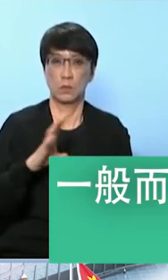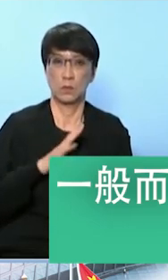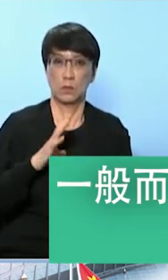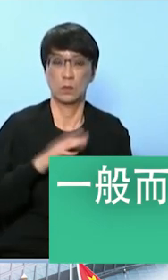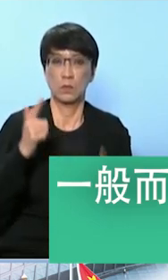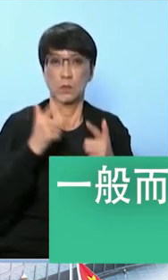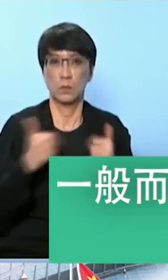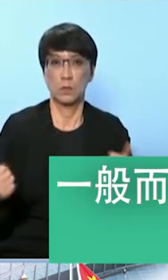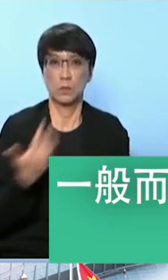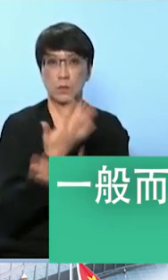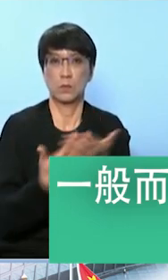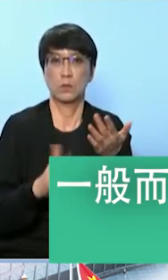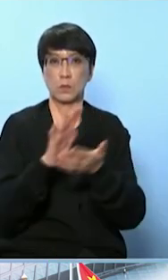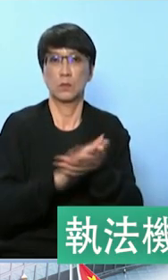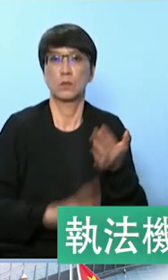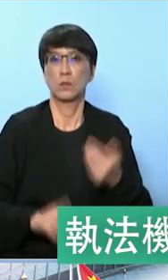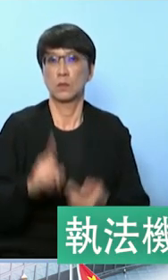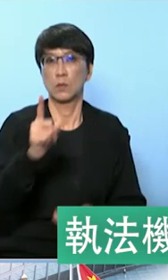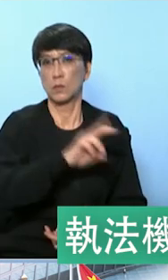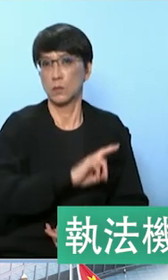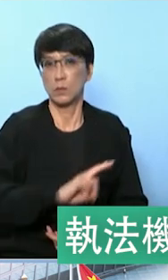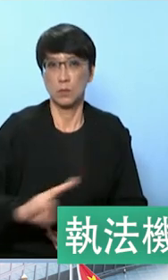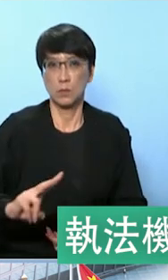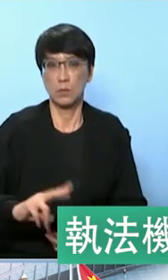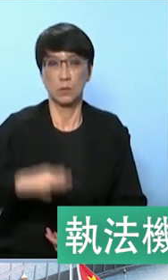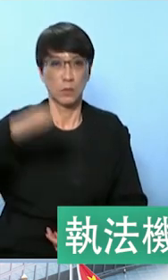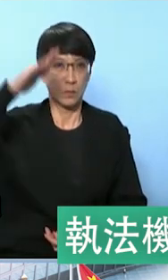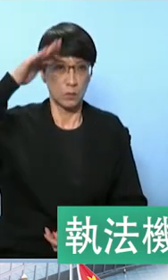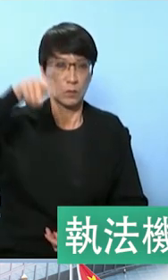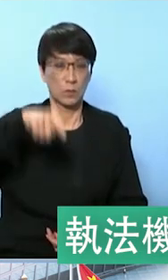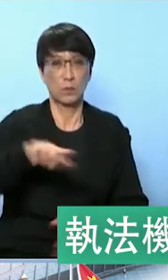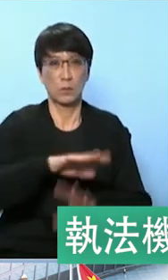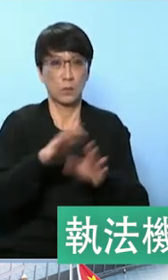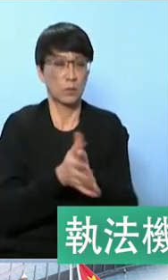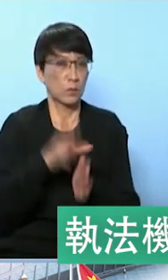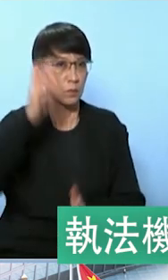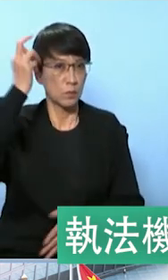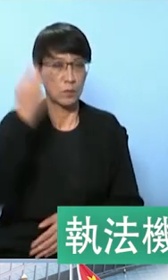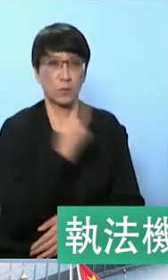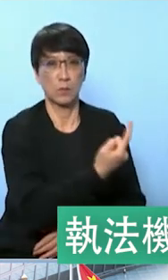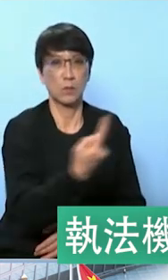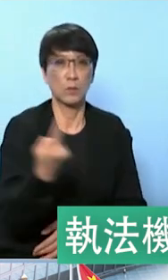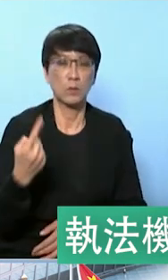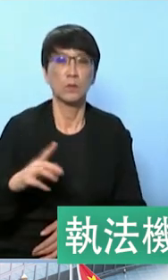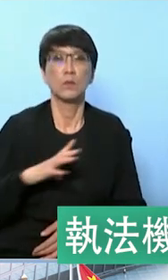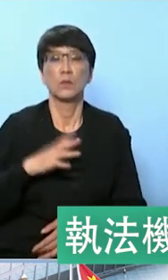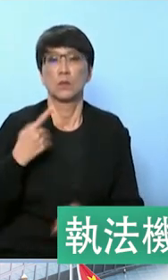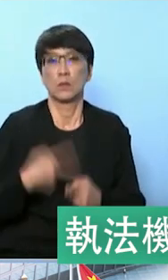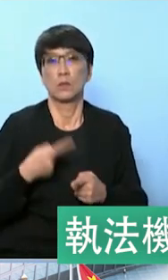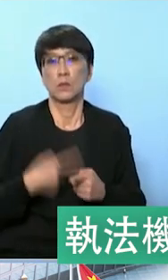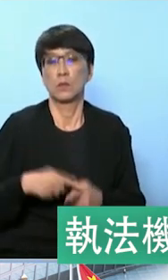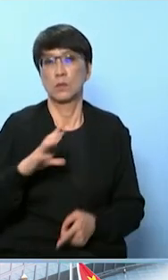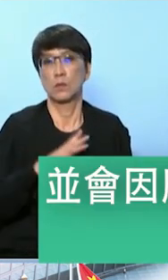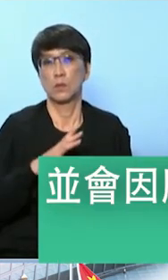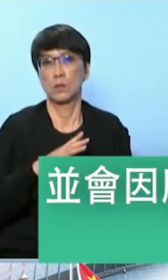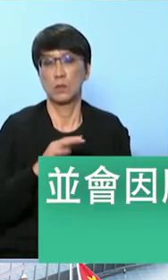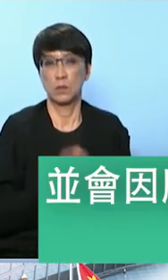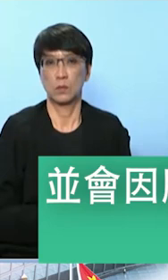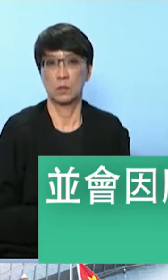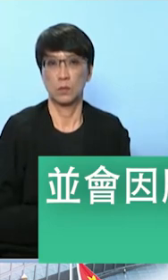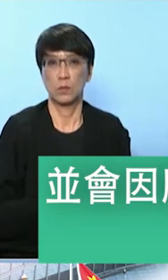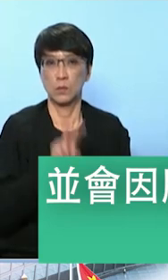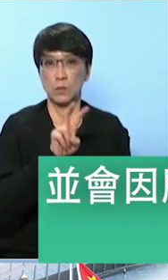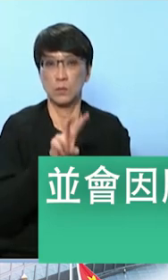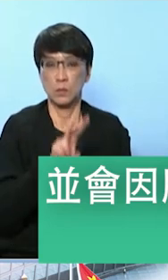適用於網上世界，執法機構會全面考慮每宗個案的實際情況，並會因